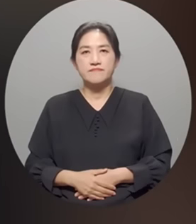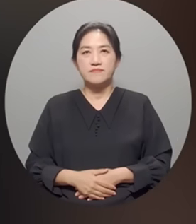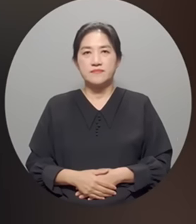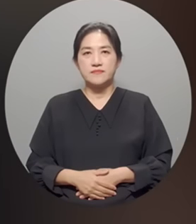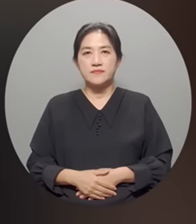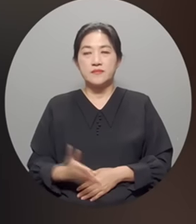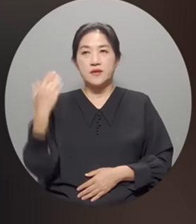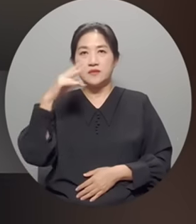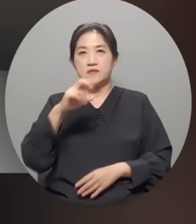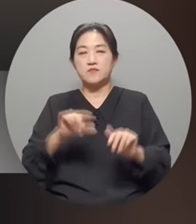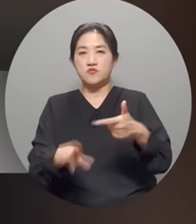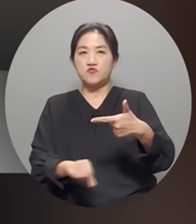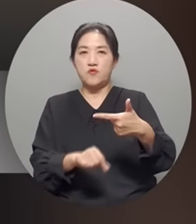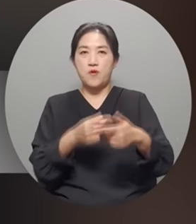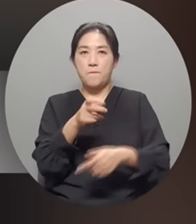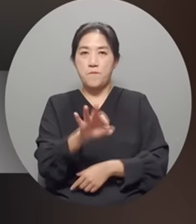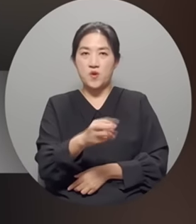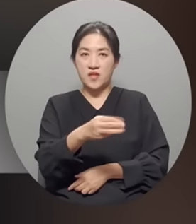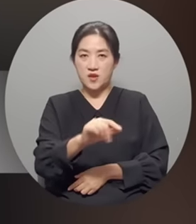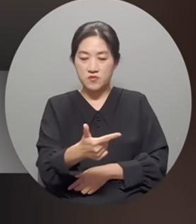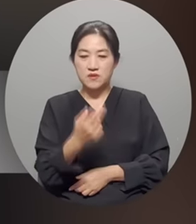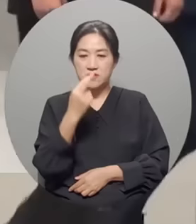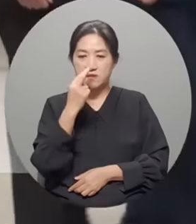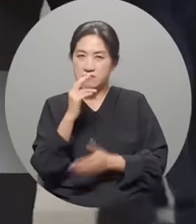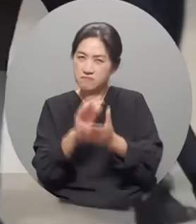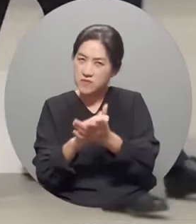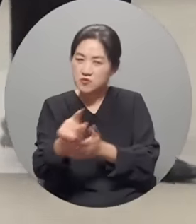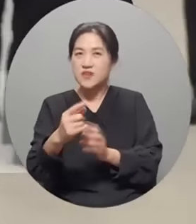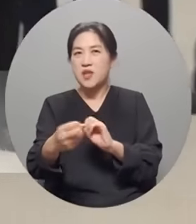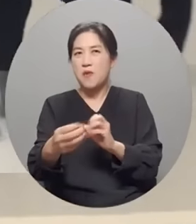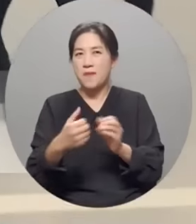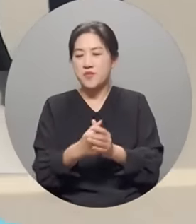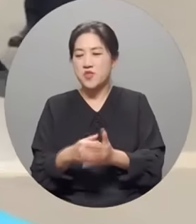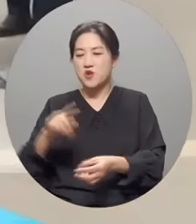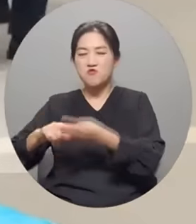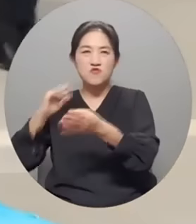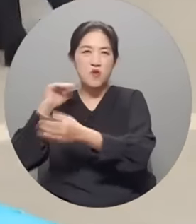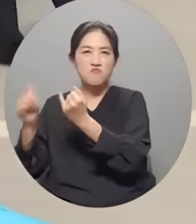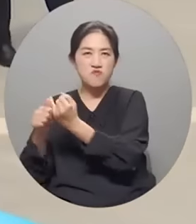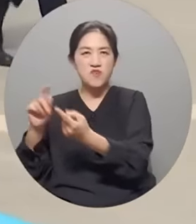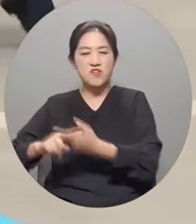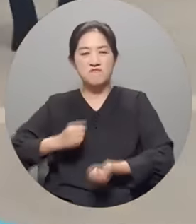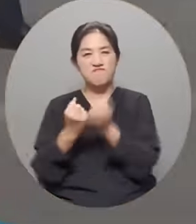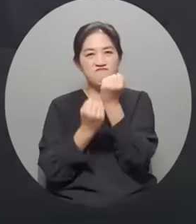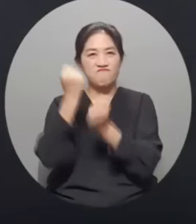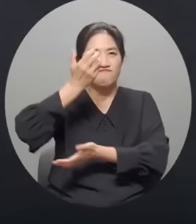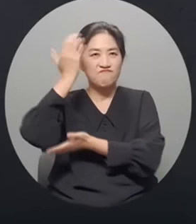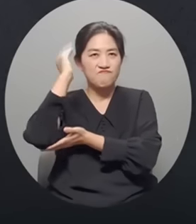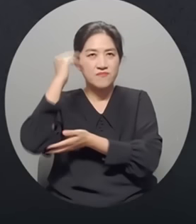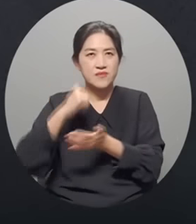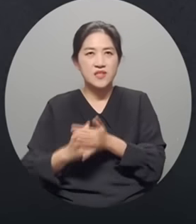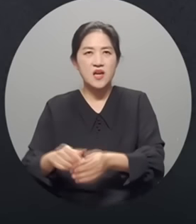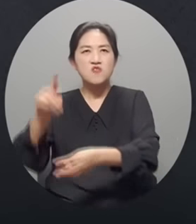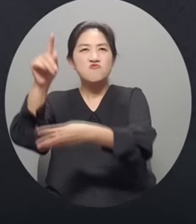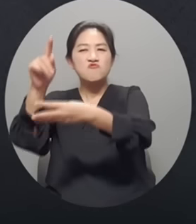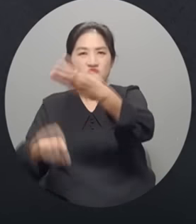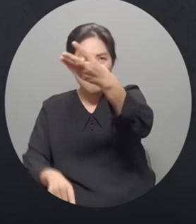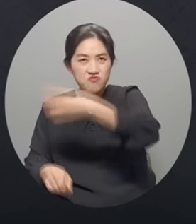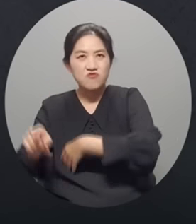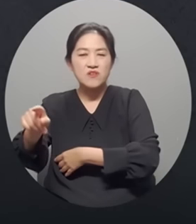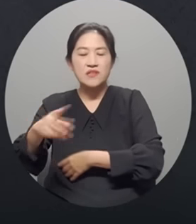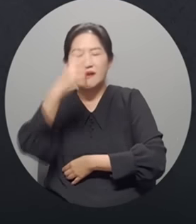지난 2022년 6월 명태균 씨는 지인과 대화를 하면서 윤석열 대통령 부부에 대해 설명합니다. 윤석열이